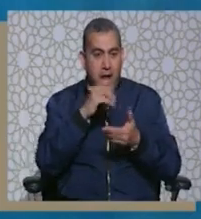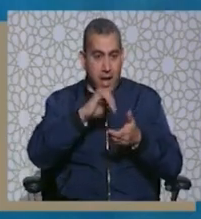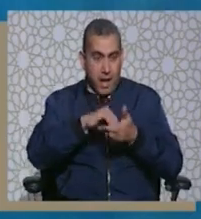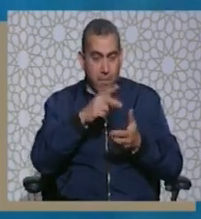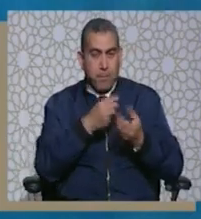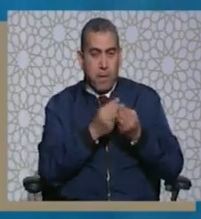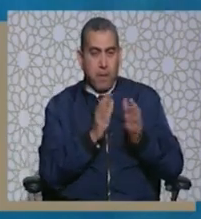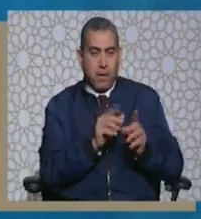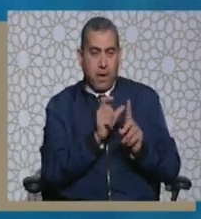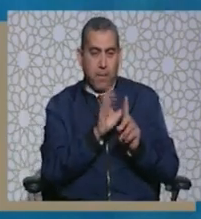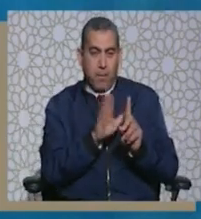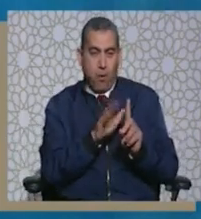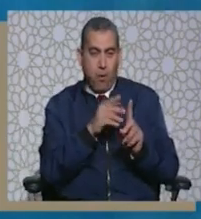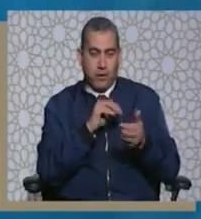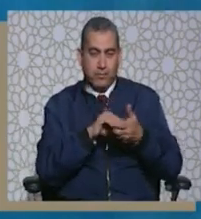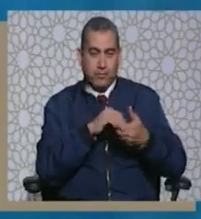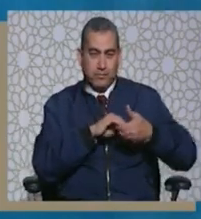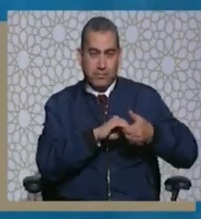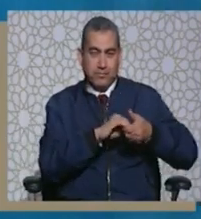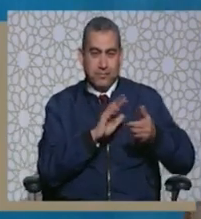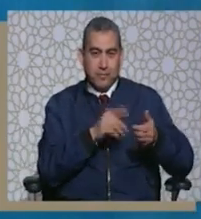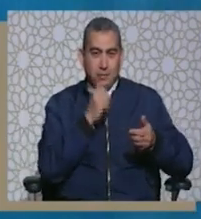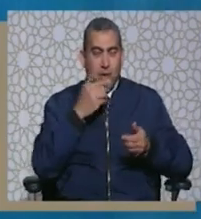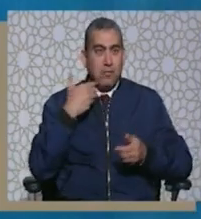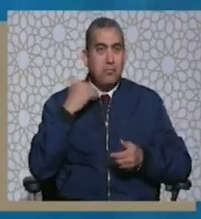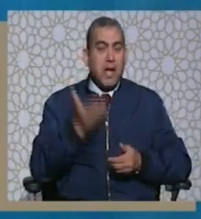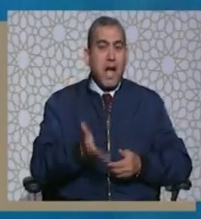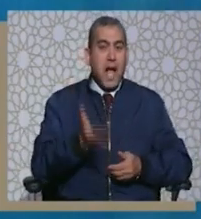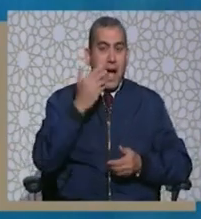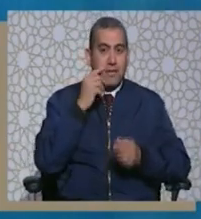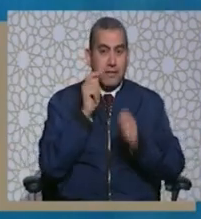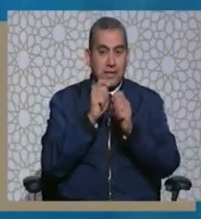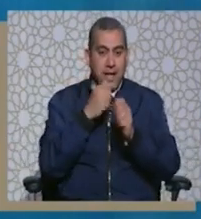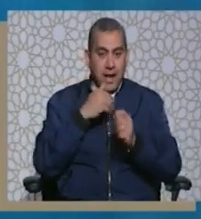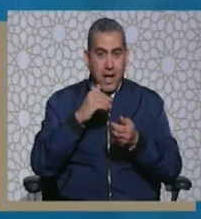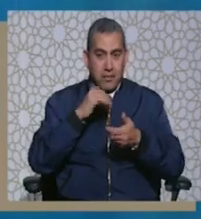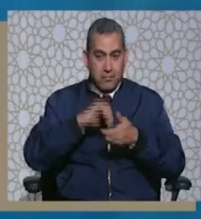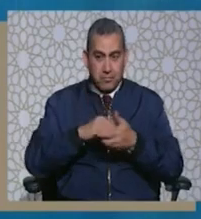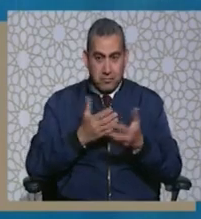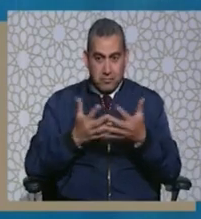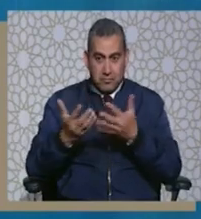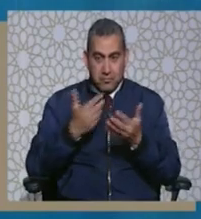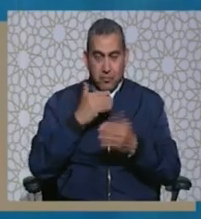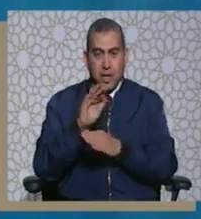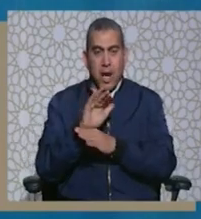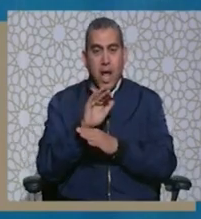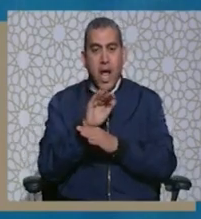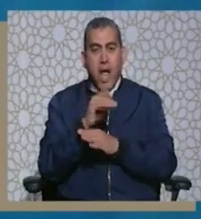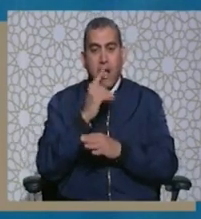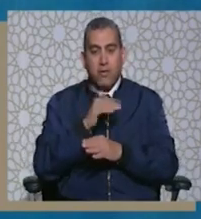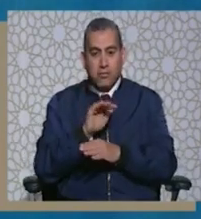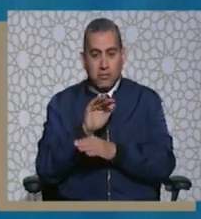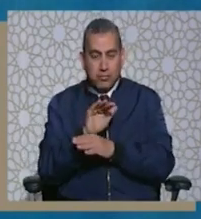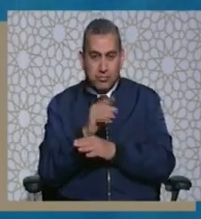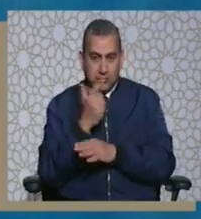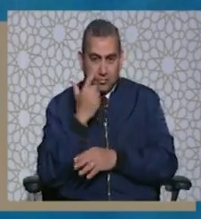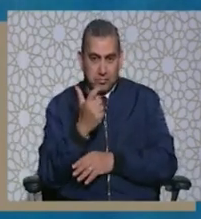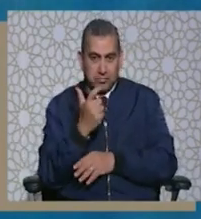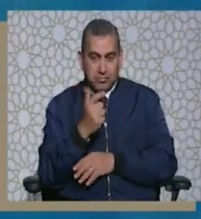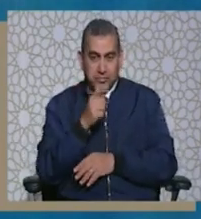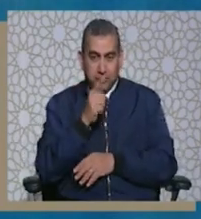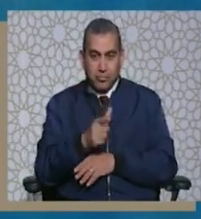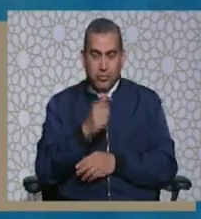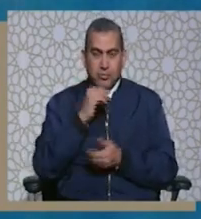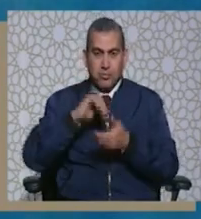العلاقات اعظم حاجه في مهاره صيانه العلاقات هي الرعايه في اصل مهم في